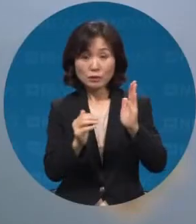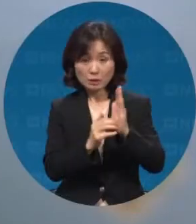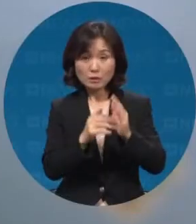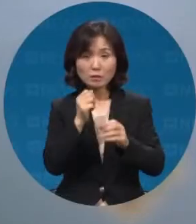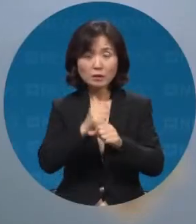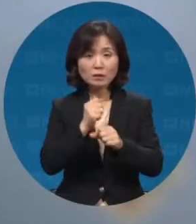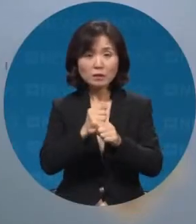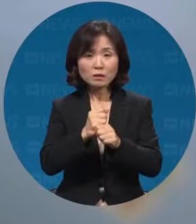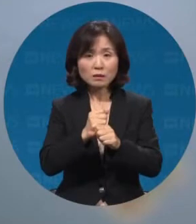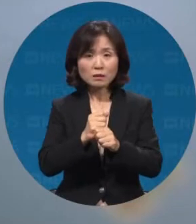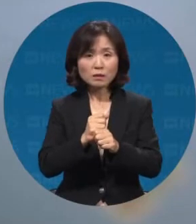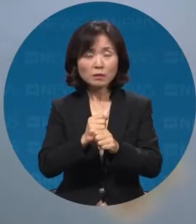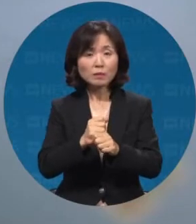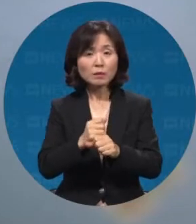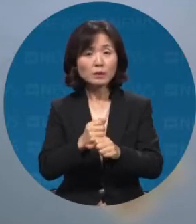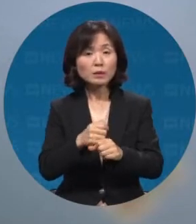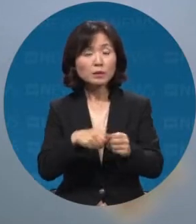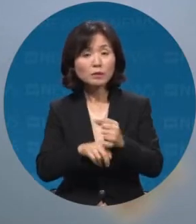밝혔는데요.